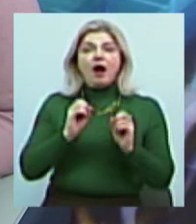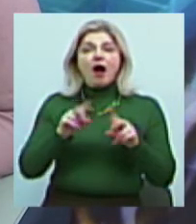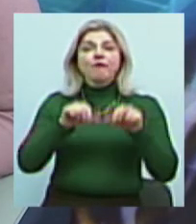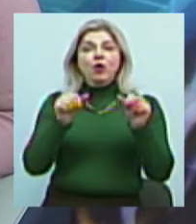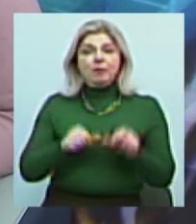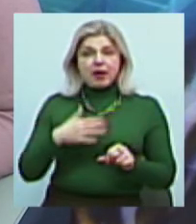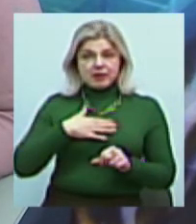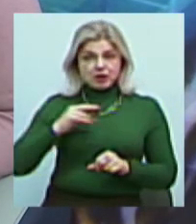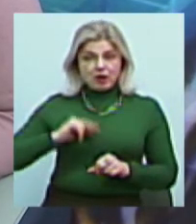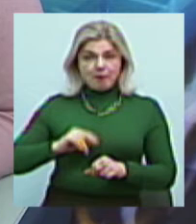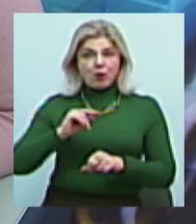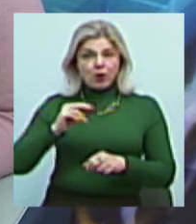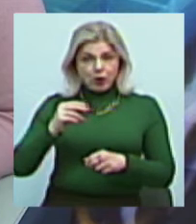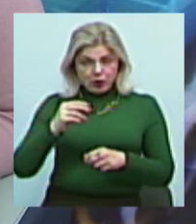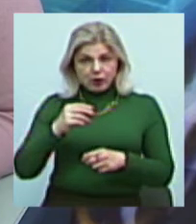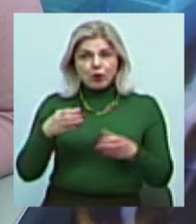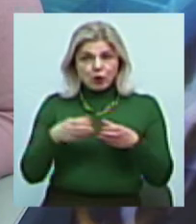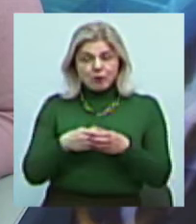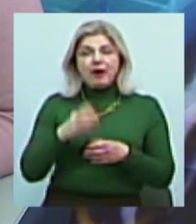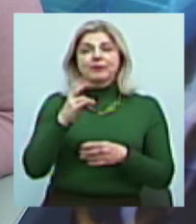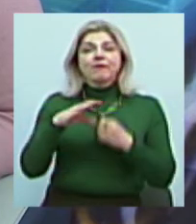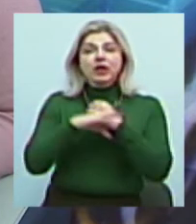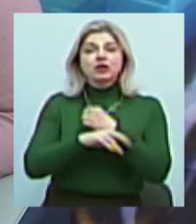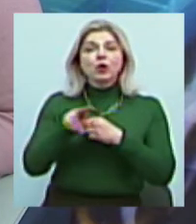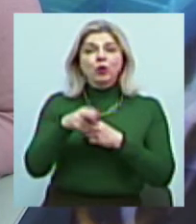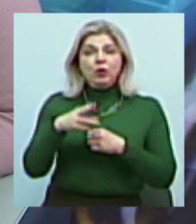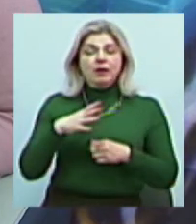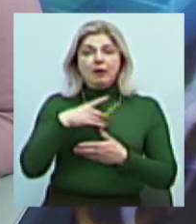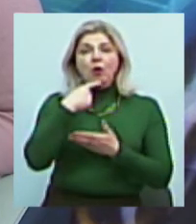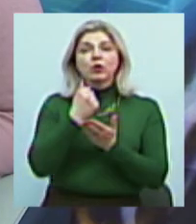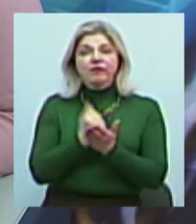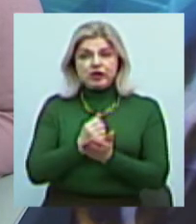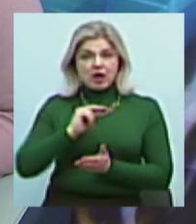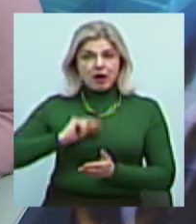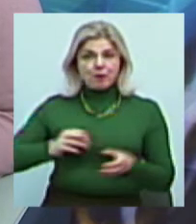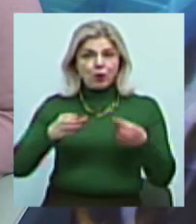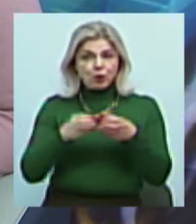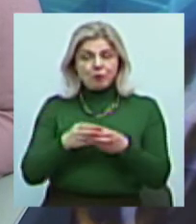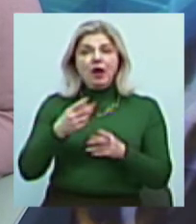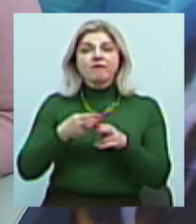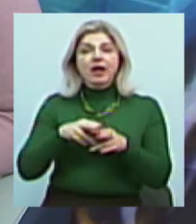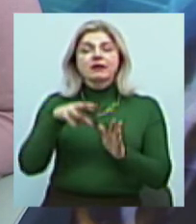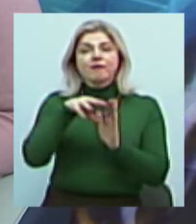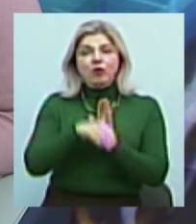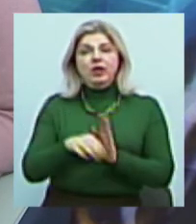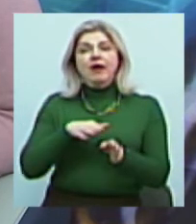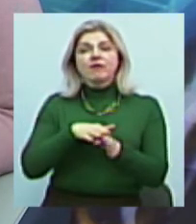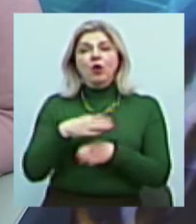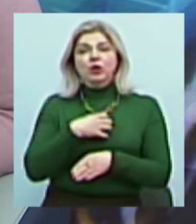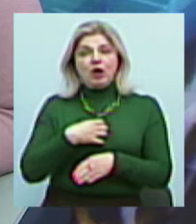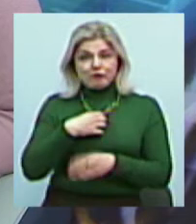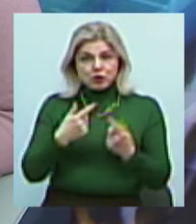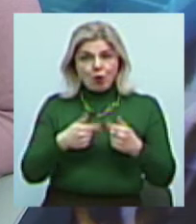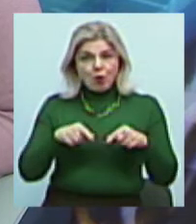Наприкінці грудня розпорядження міського голови було затверджена дана робоча група. До неї увійшли як наші виконавчі органи, да,